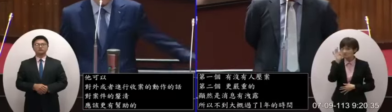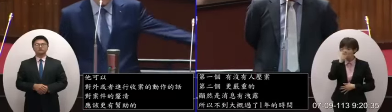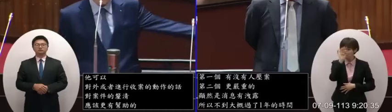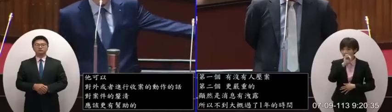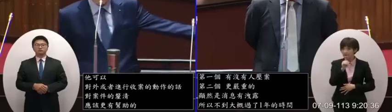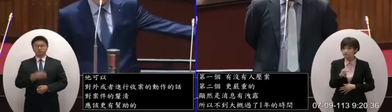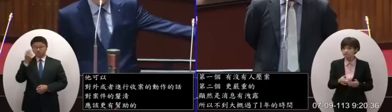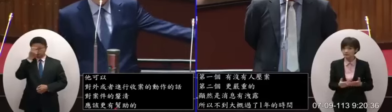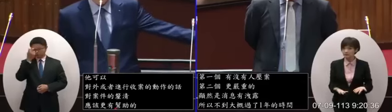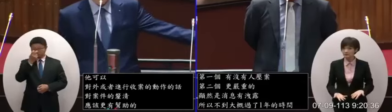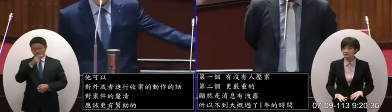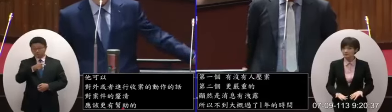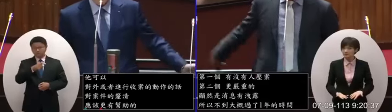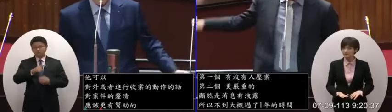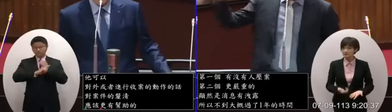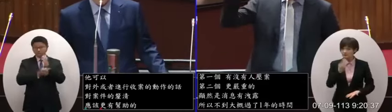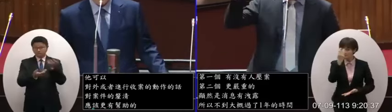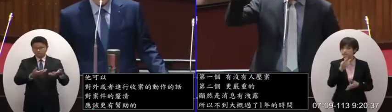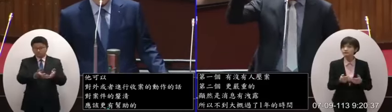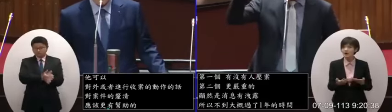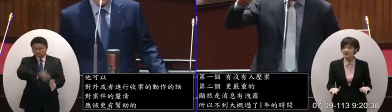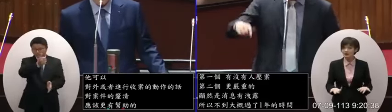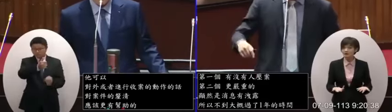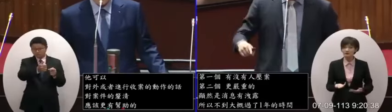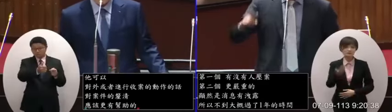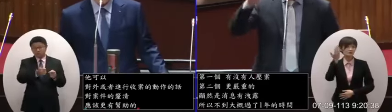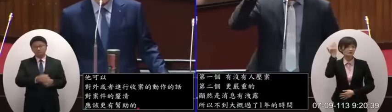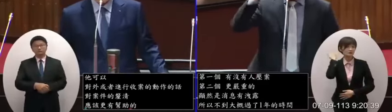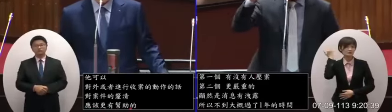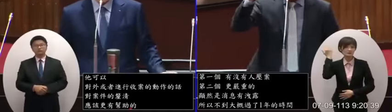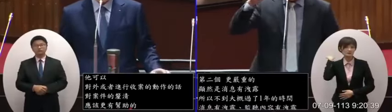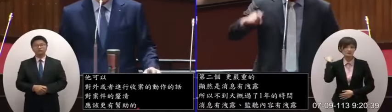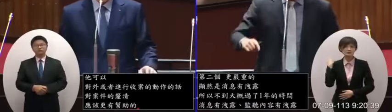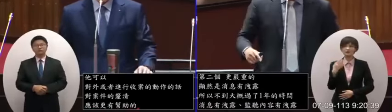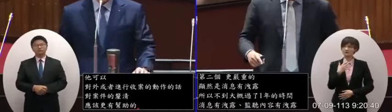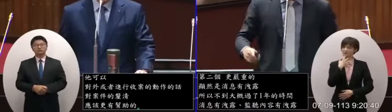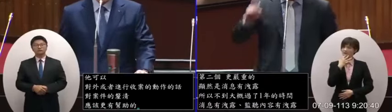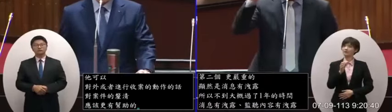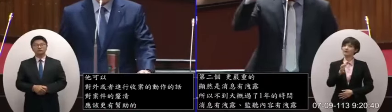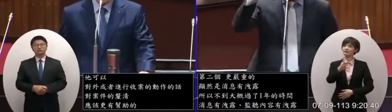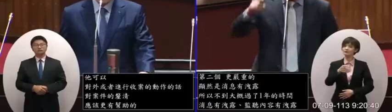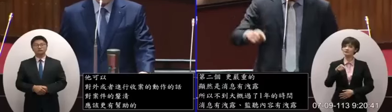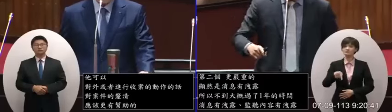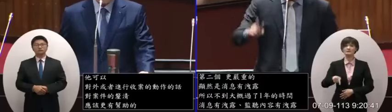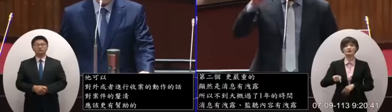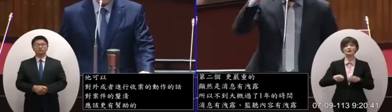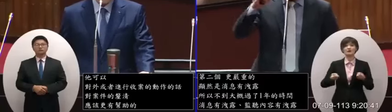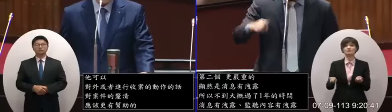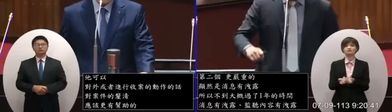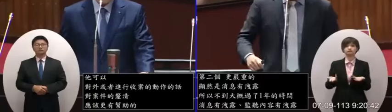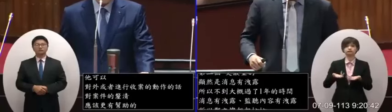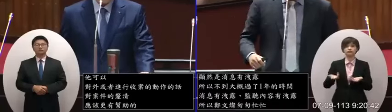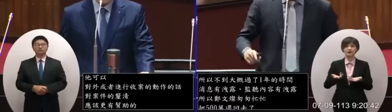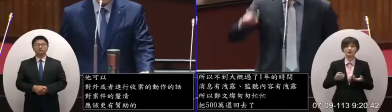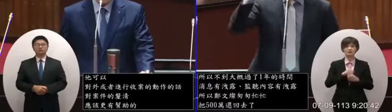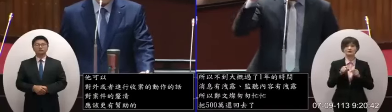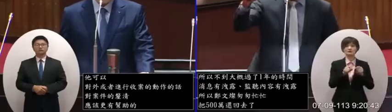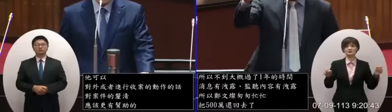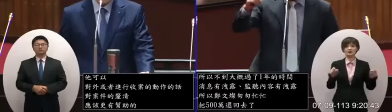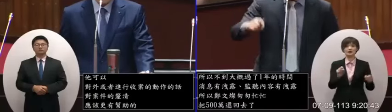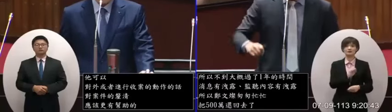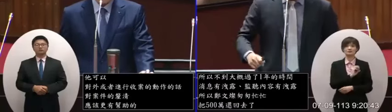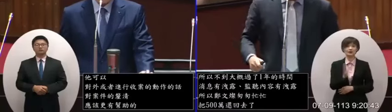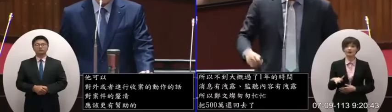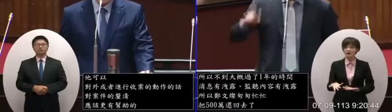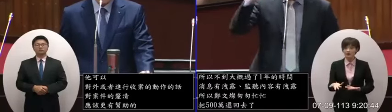查法务部长？ 不是，彻查当初为什么这个案子被牵结，为什么